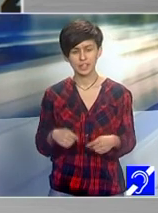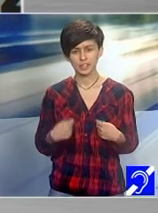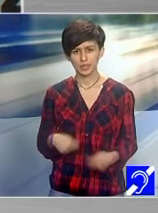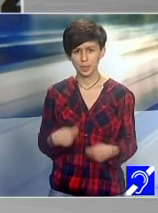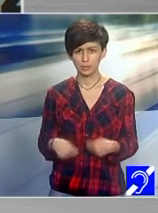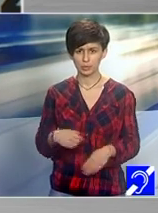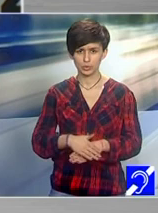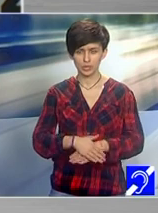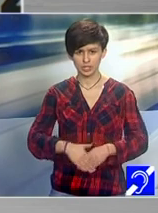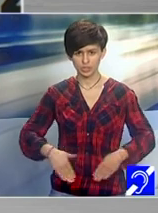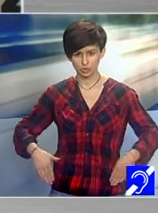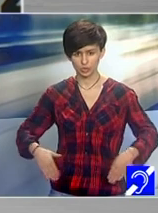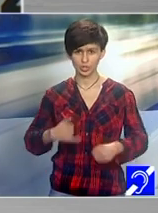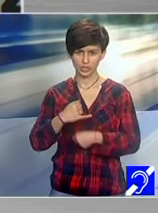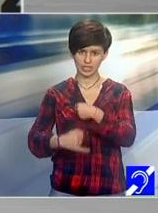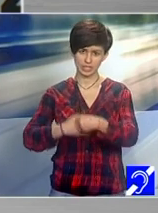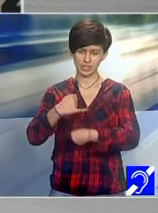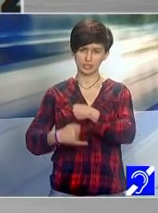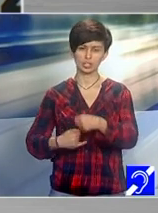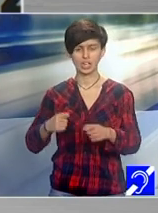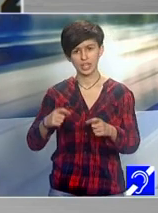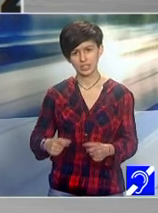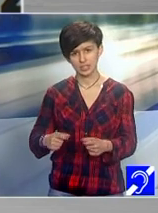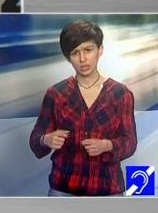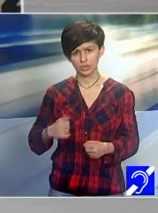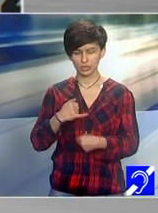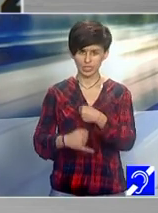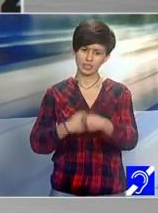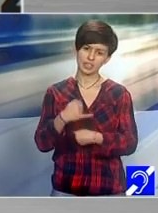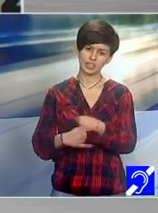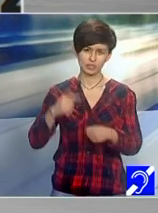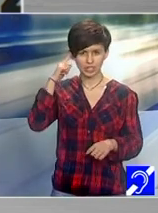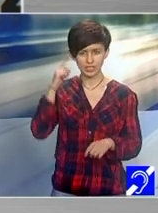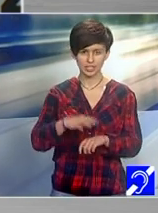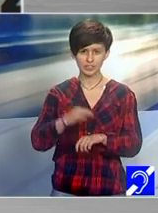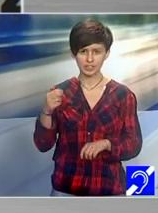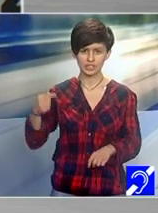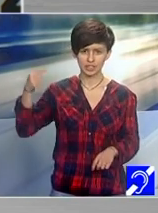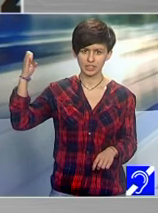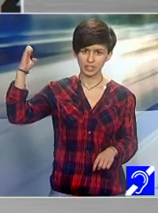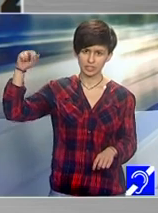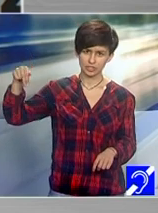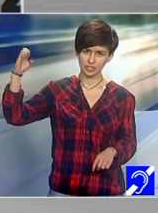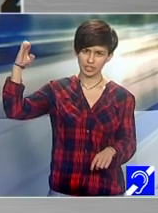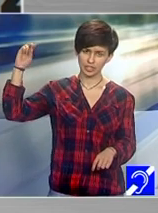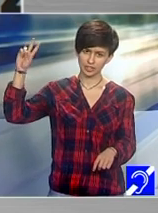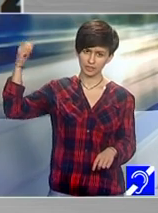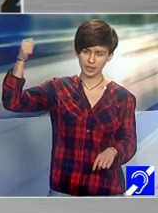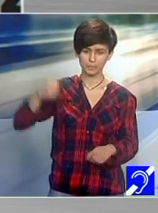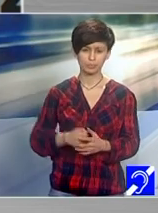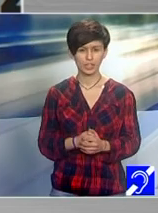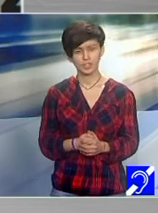jurul internațional, atât al Salonului Internațional de Invenții de la Geneva, cât și al Salonului